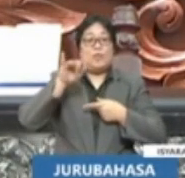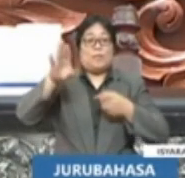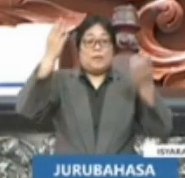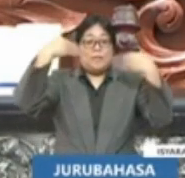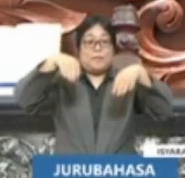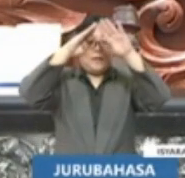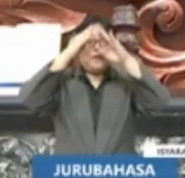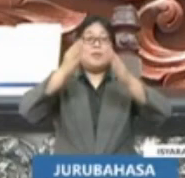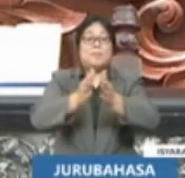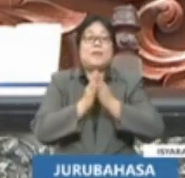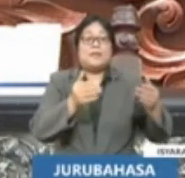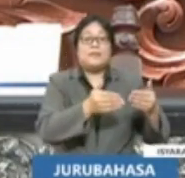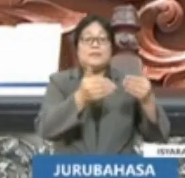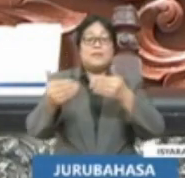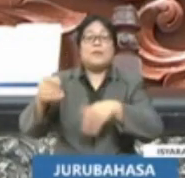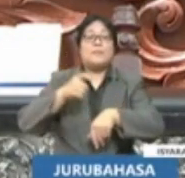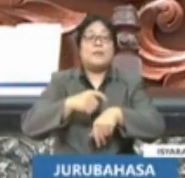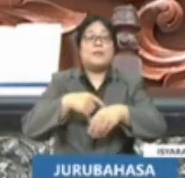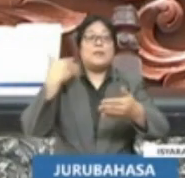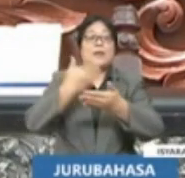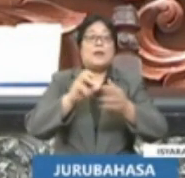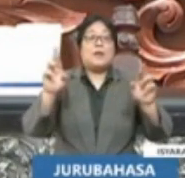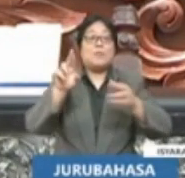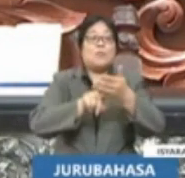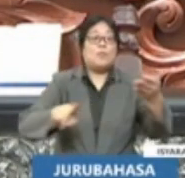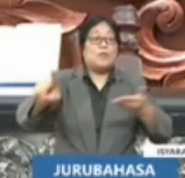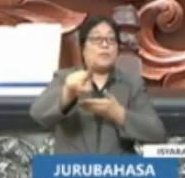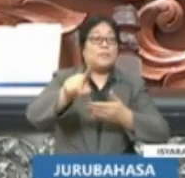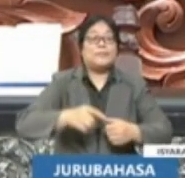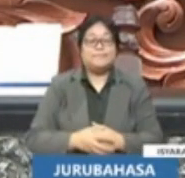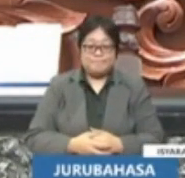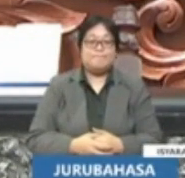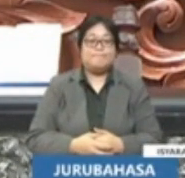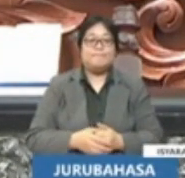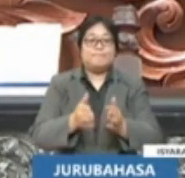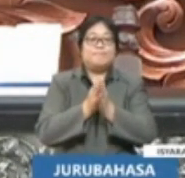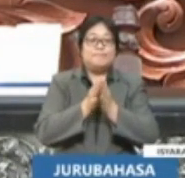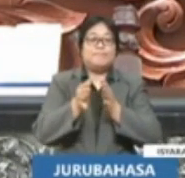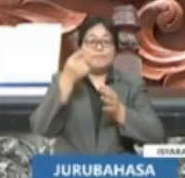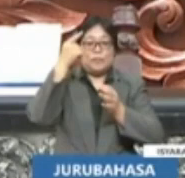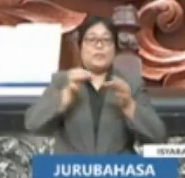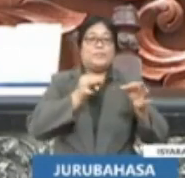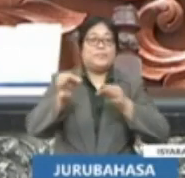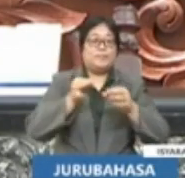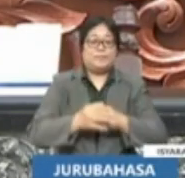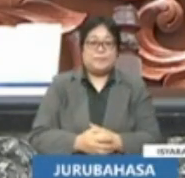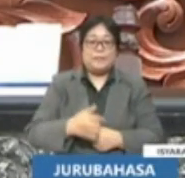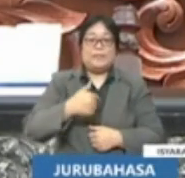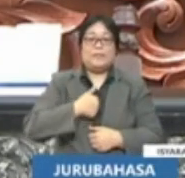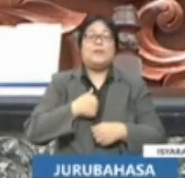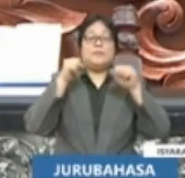Pekan meminta pelanjutan masa sehingga hari Rabu minggu depan untuk memberi penjelasan.